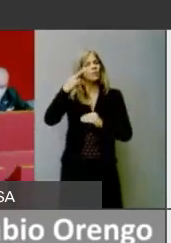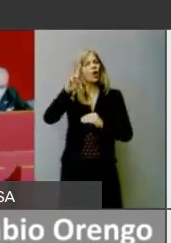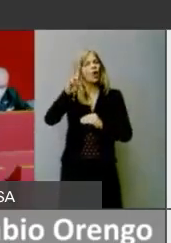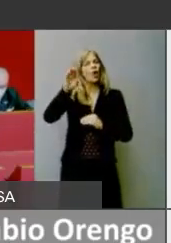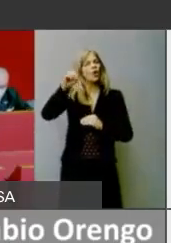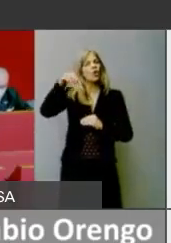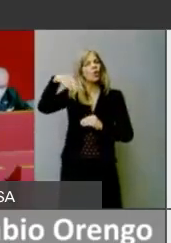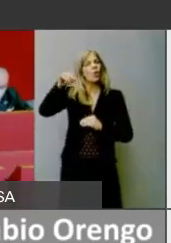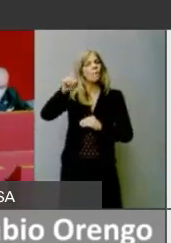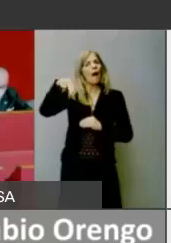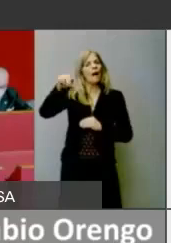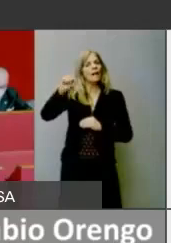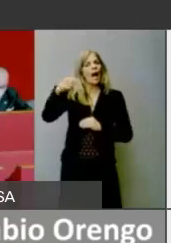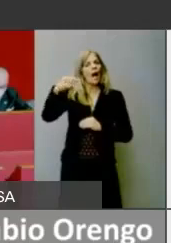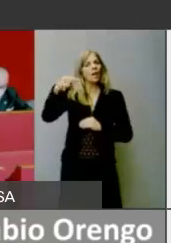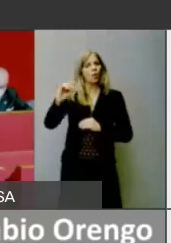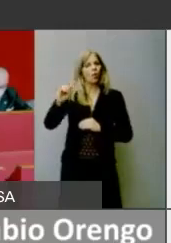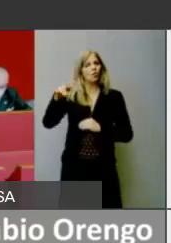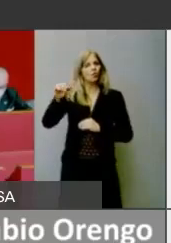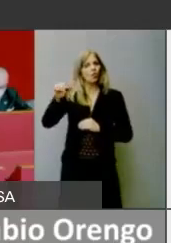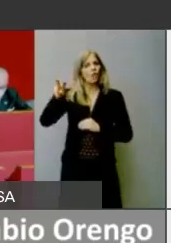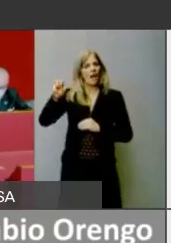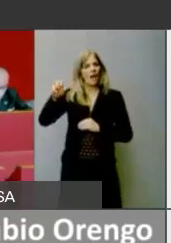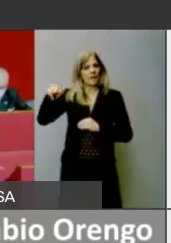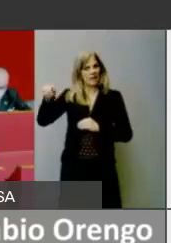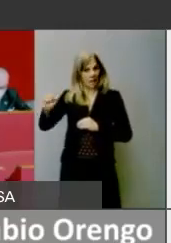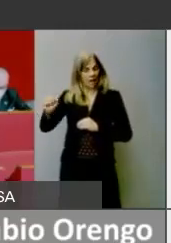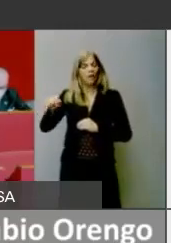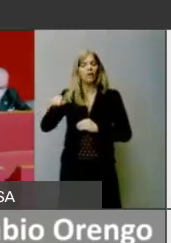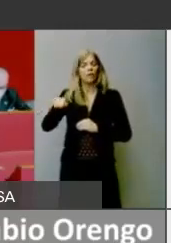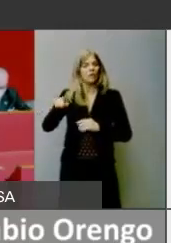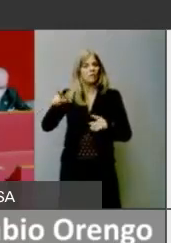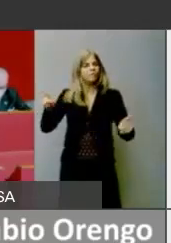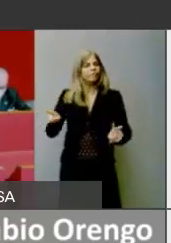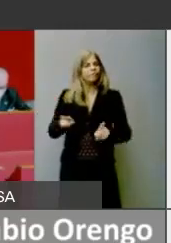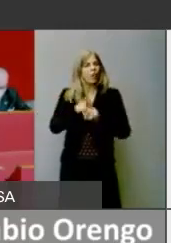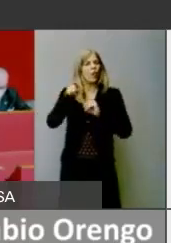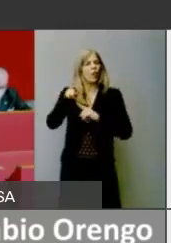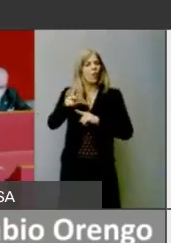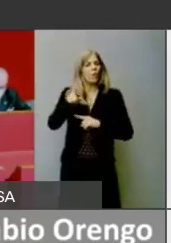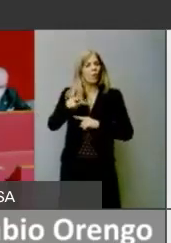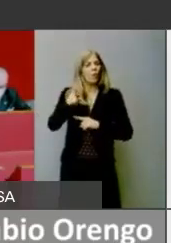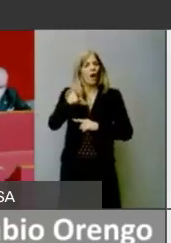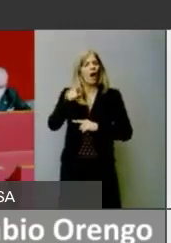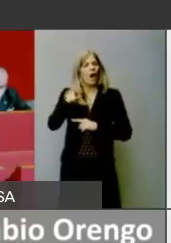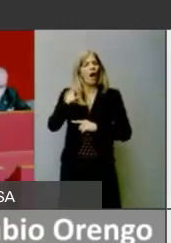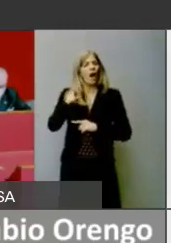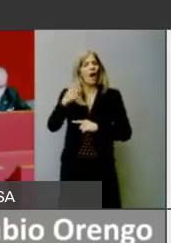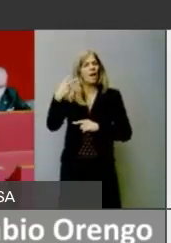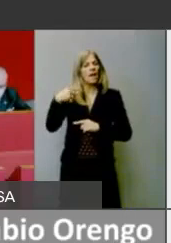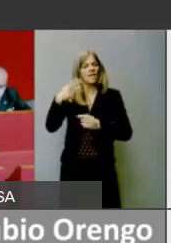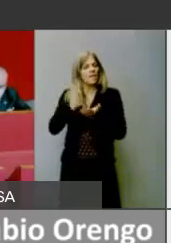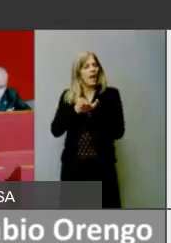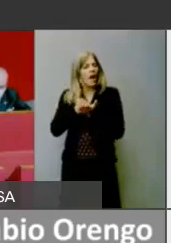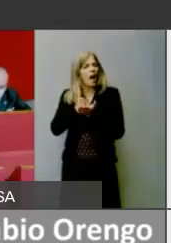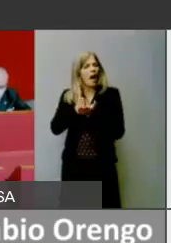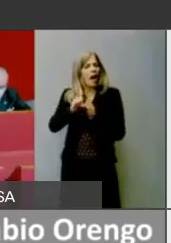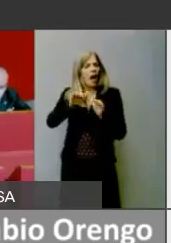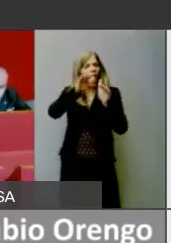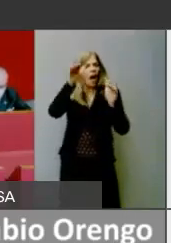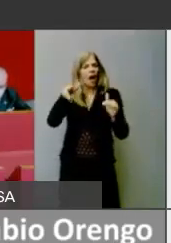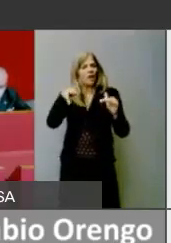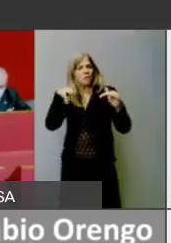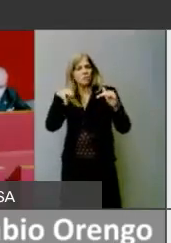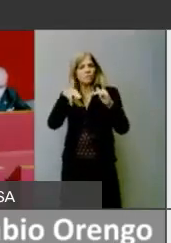anch'essa ha vissuto la stessa esperienza, passando molti anni nel polmone d'acciaio, combattendo come una